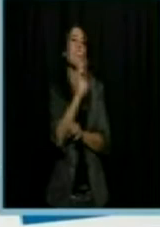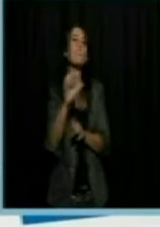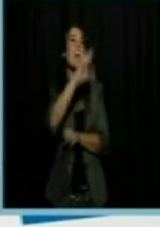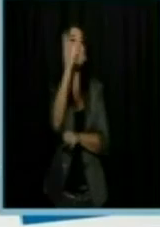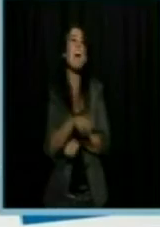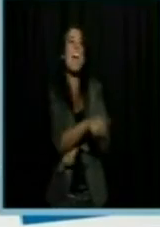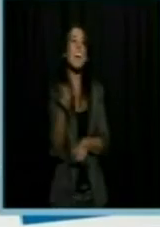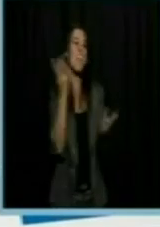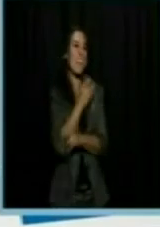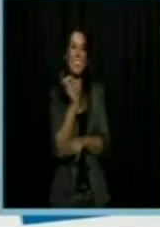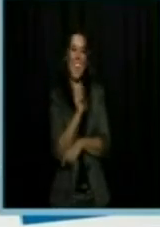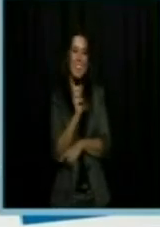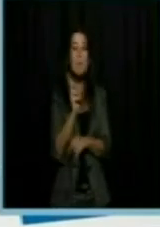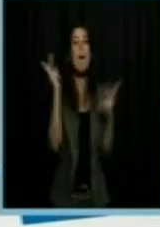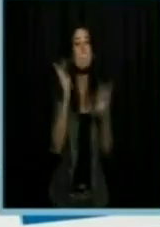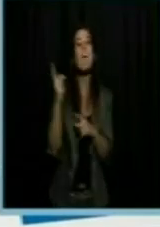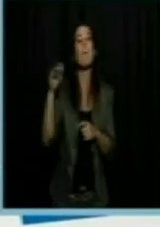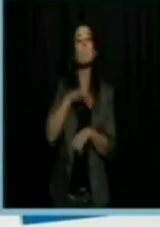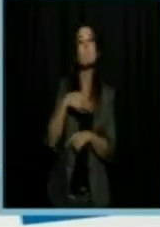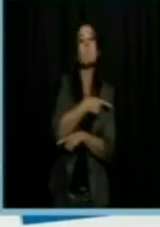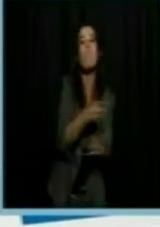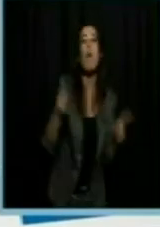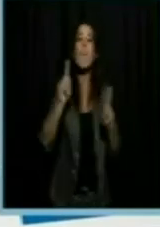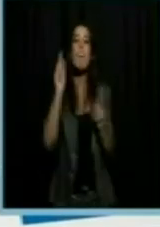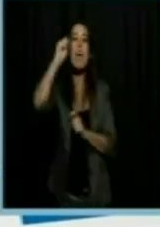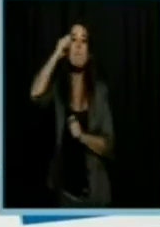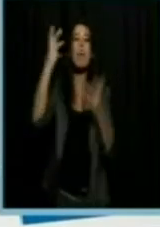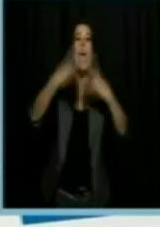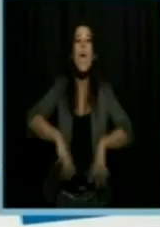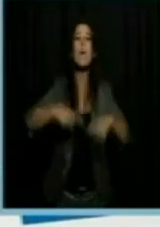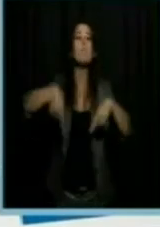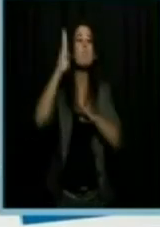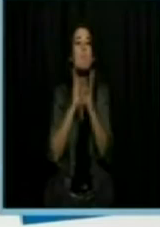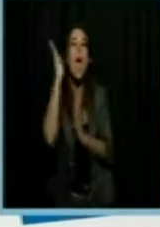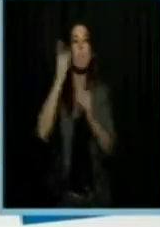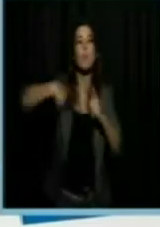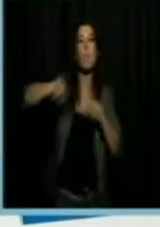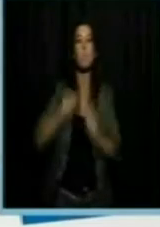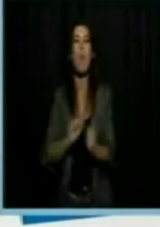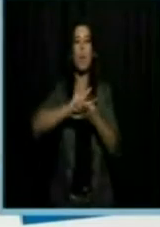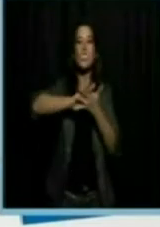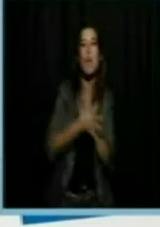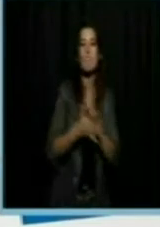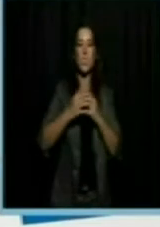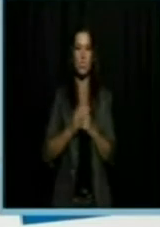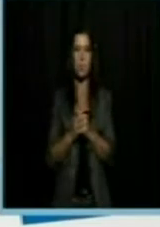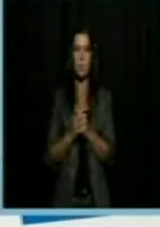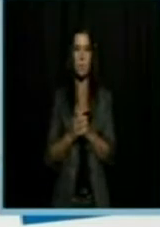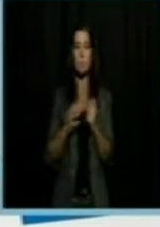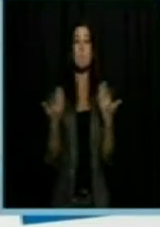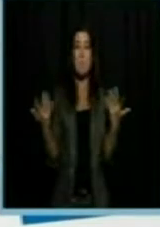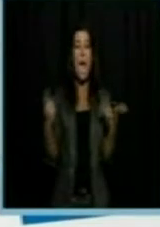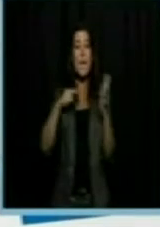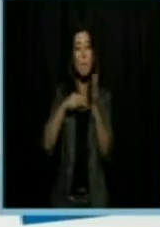può combattere, si può sconfiggere la criminalità organizzata. Lo dobbiamo a loro. La nostra Repubblica è fatta del sangue